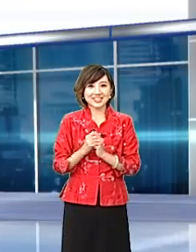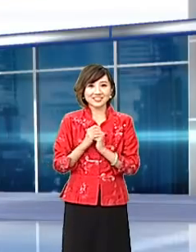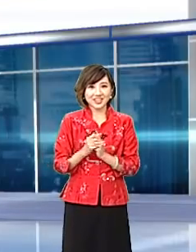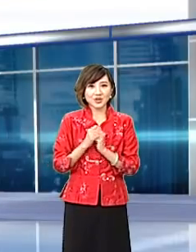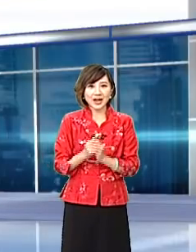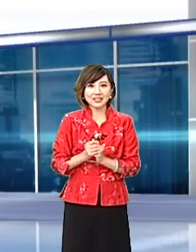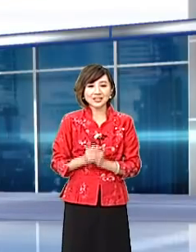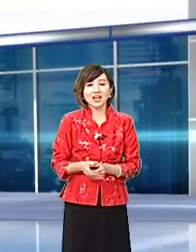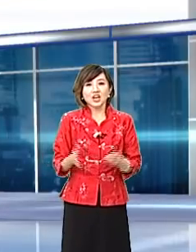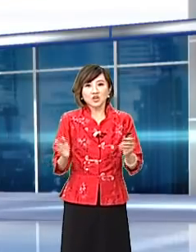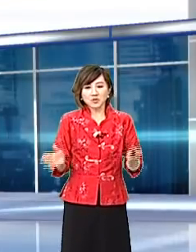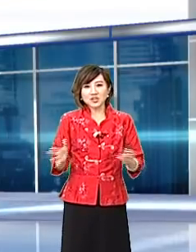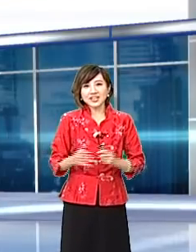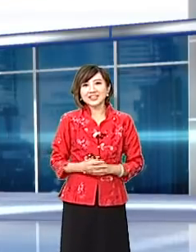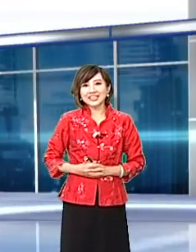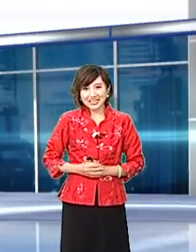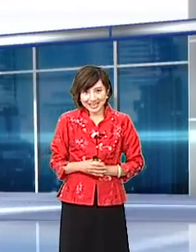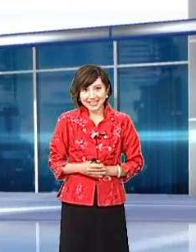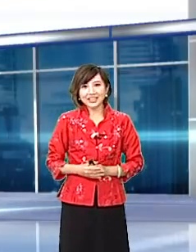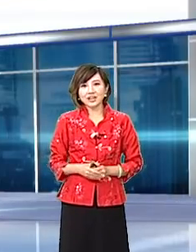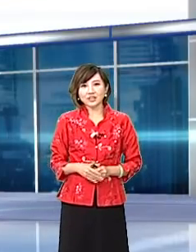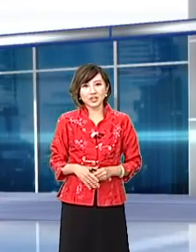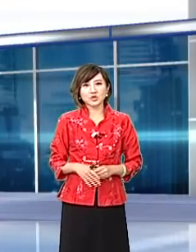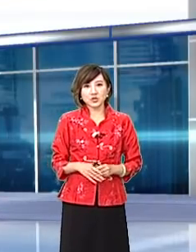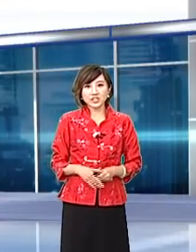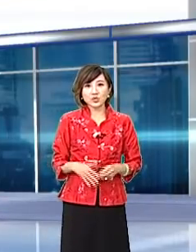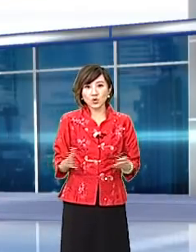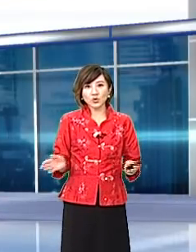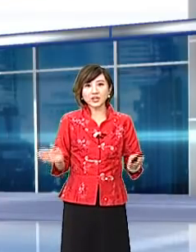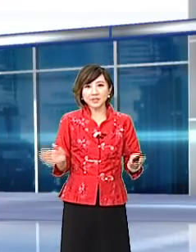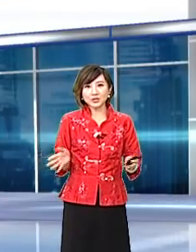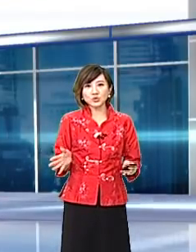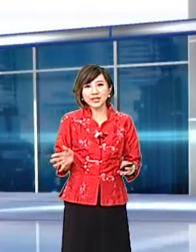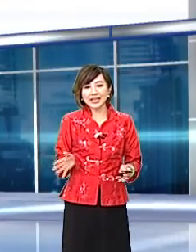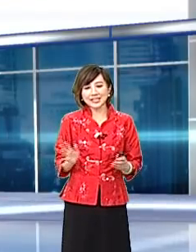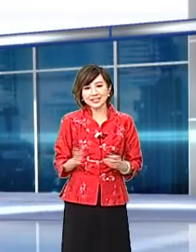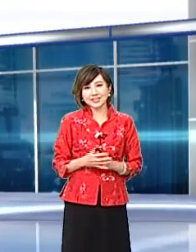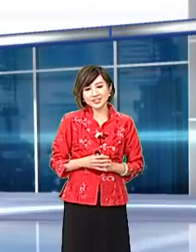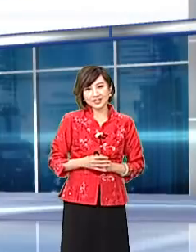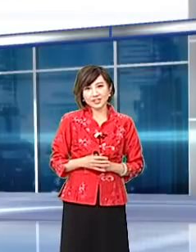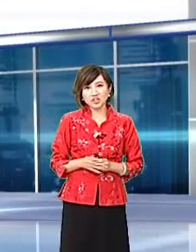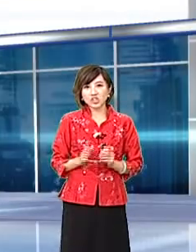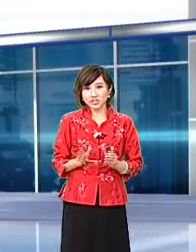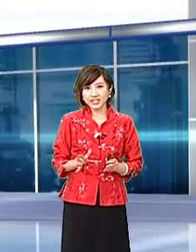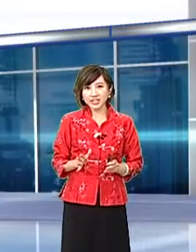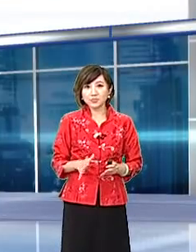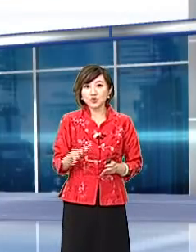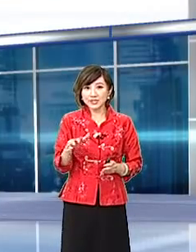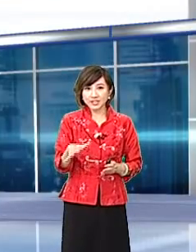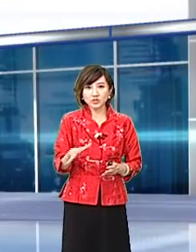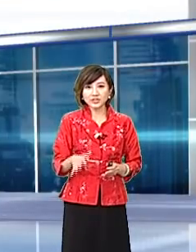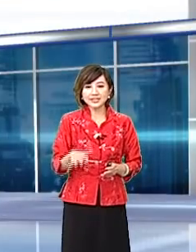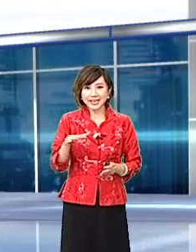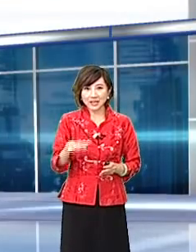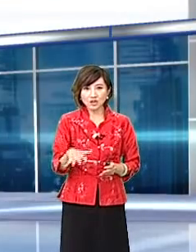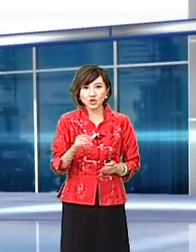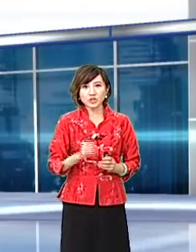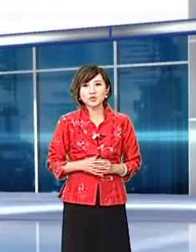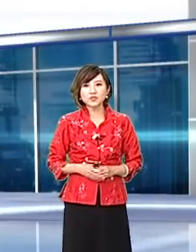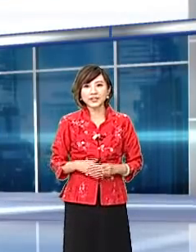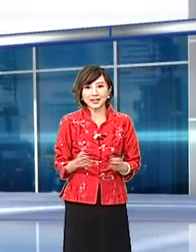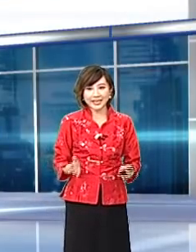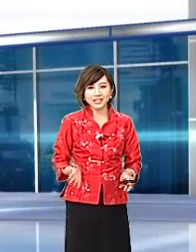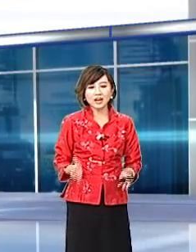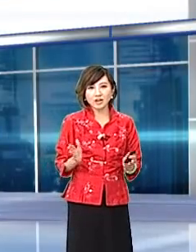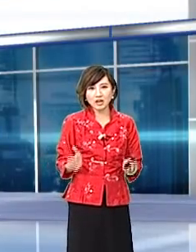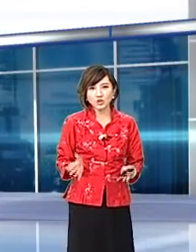祝大家新年快乐。我们首先要带大家来看到的就是我国的本土个案，在今天新增的是17例。不过其中呢，在高雄